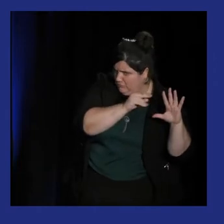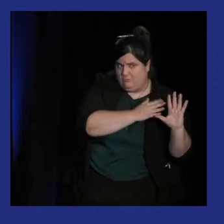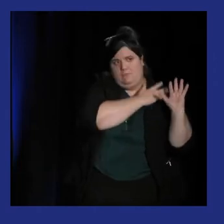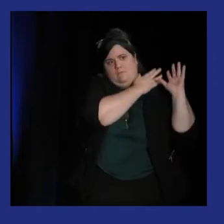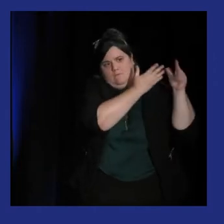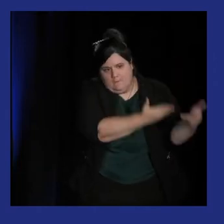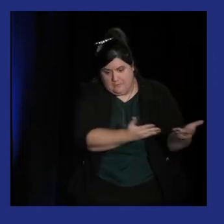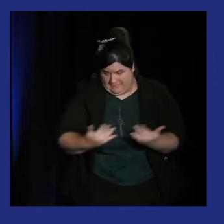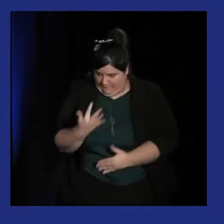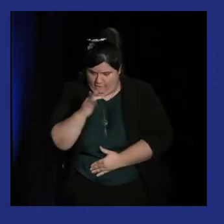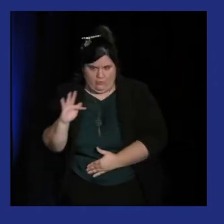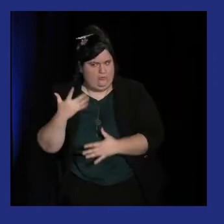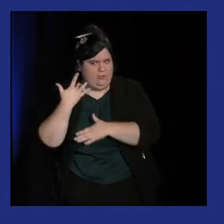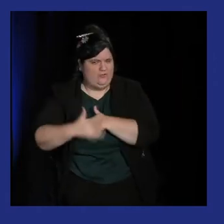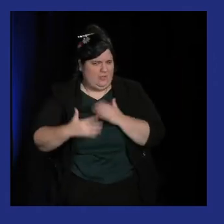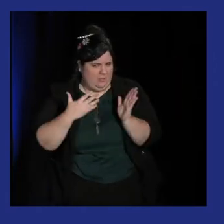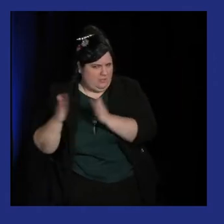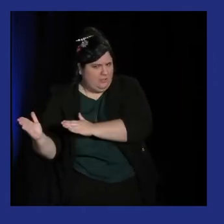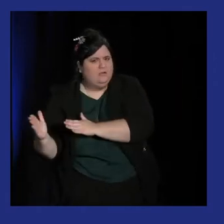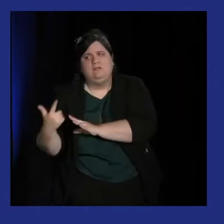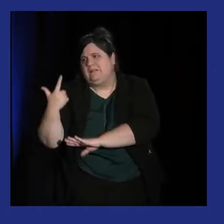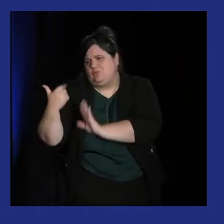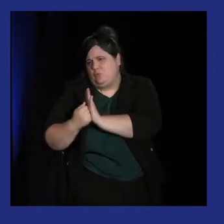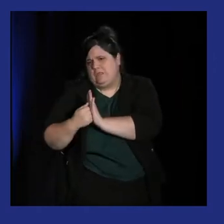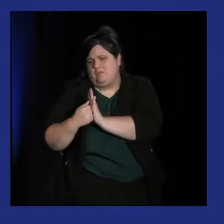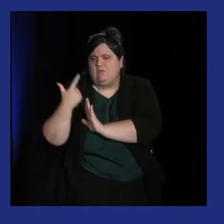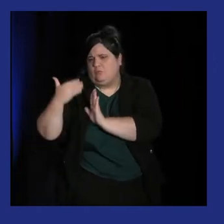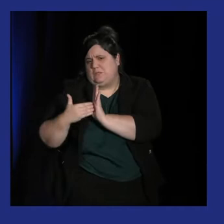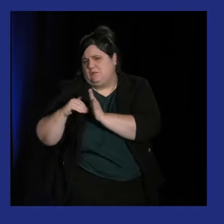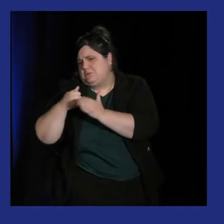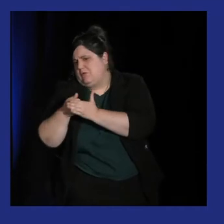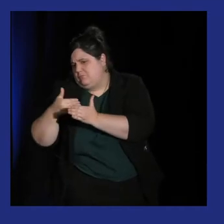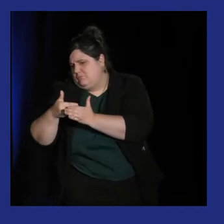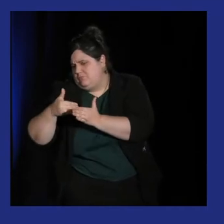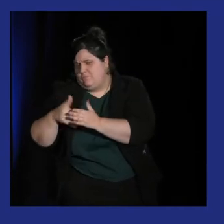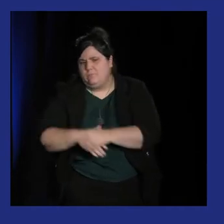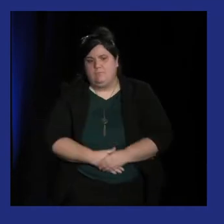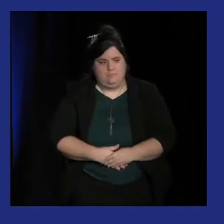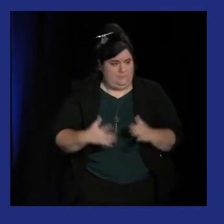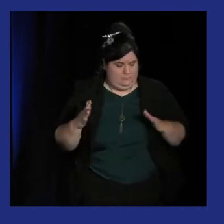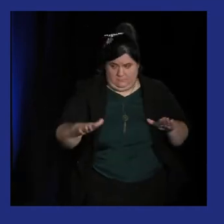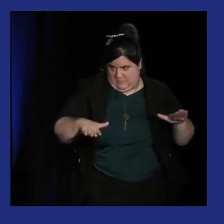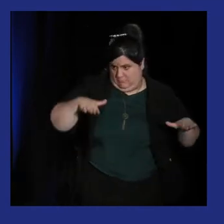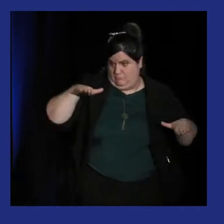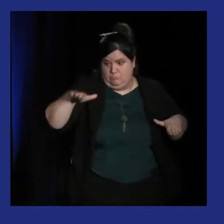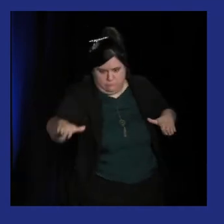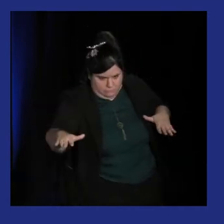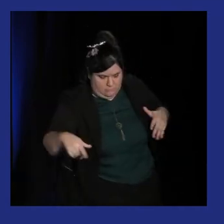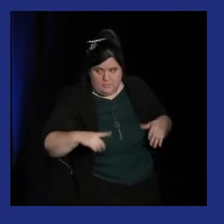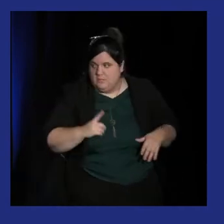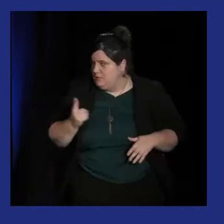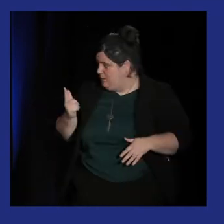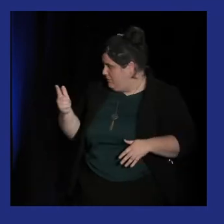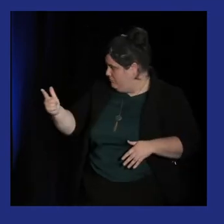ça a été beaucoup plus tardif vers la fin des années 2000 en fait c'est arrivé et finalement tous les deux vous êtes retrouvés être